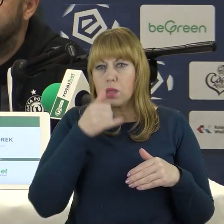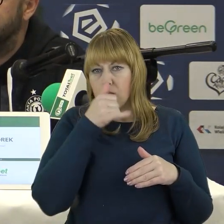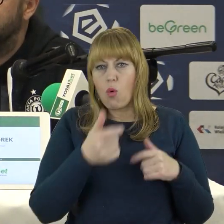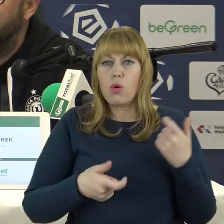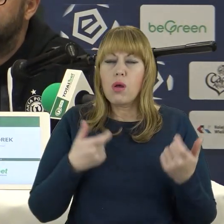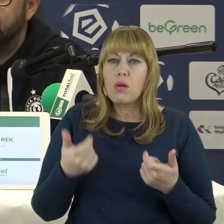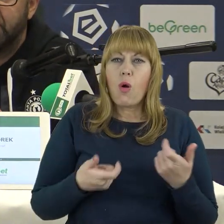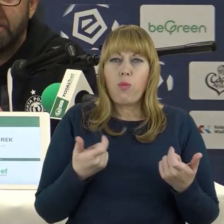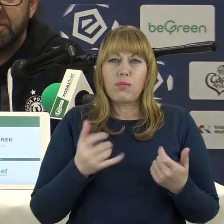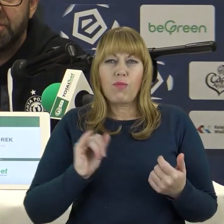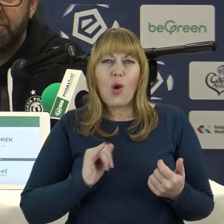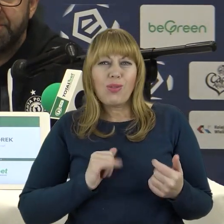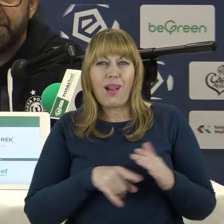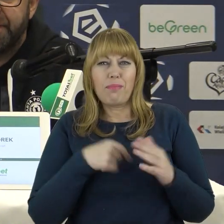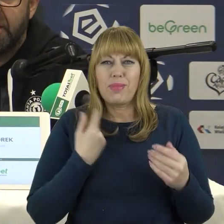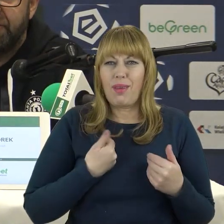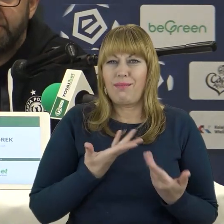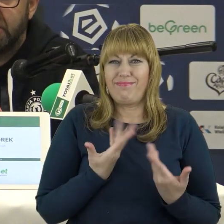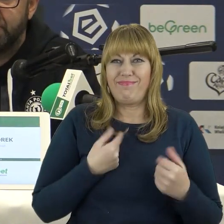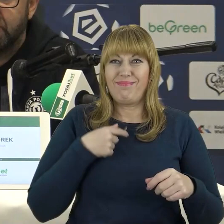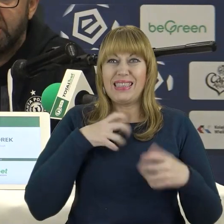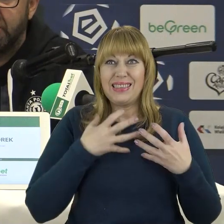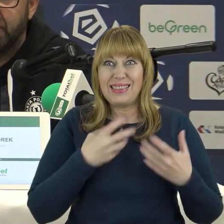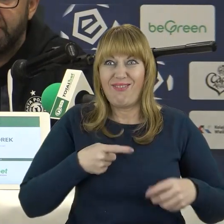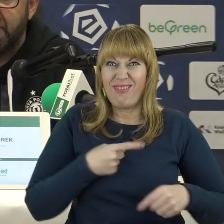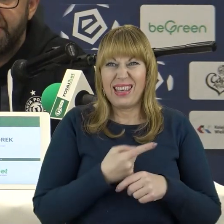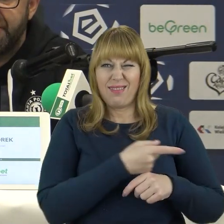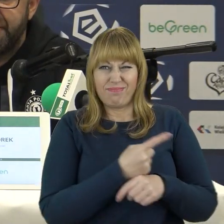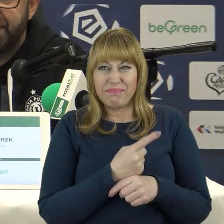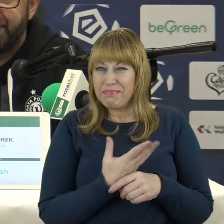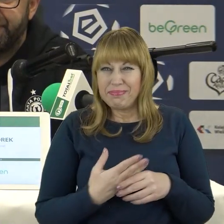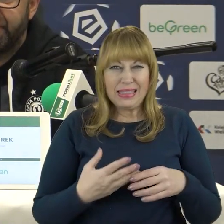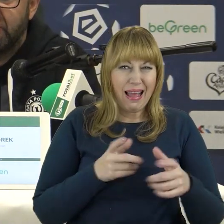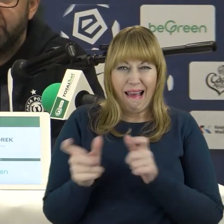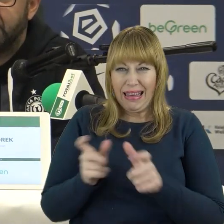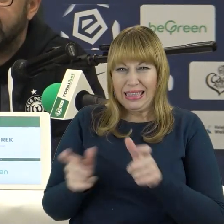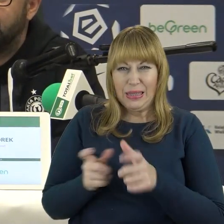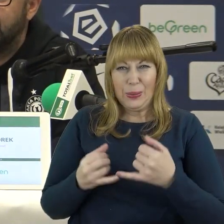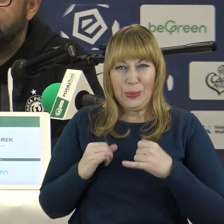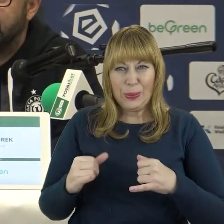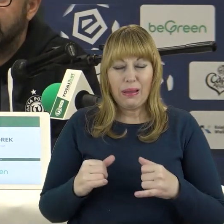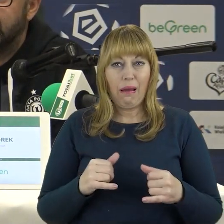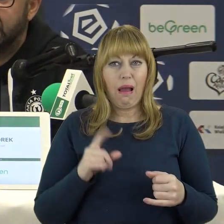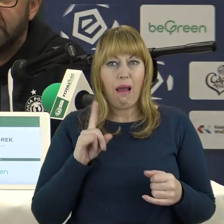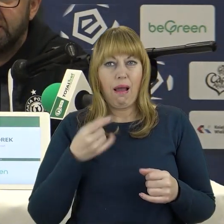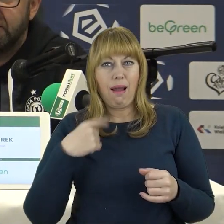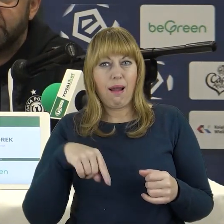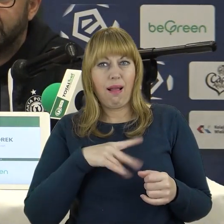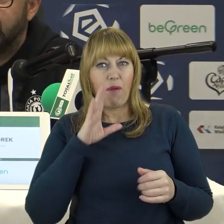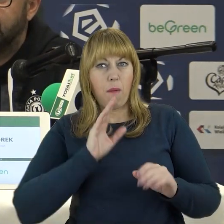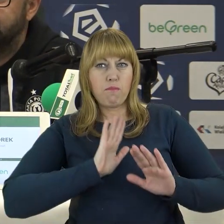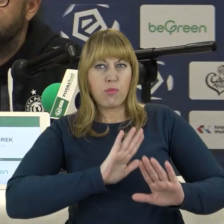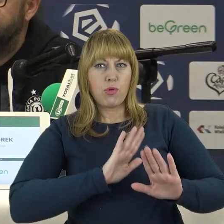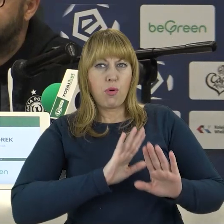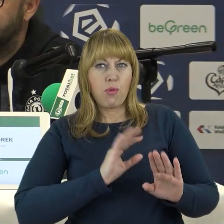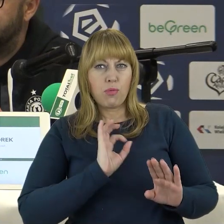sobie zbyt dogodnej sytuacji, żeby wygrać spotkanie, to nikt nie zakładał, że to